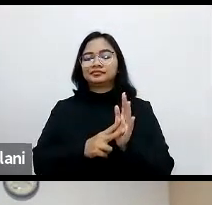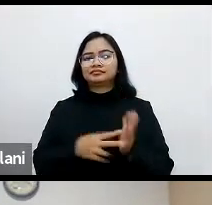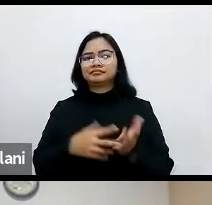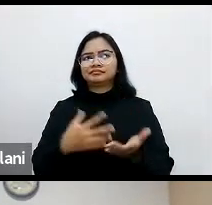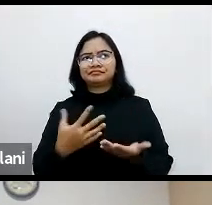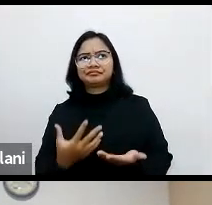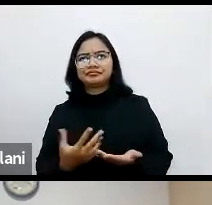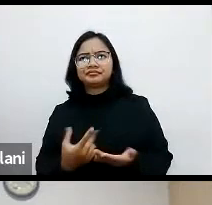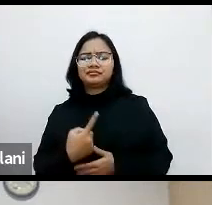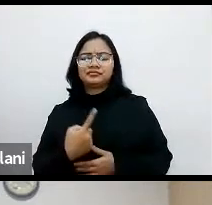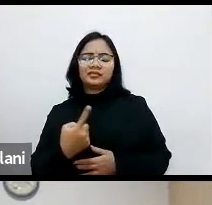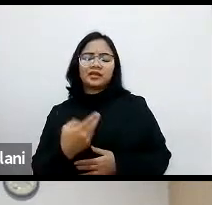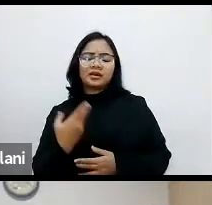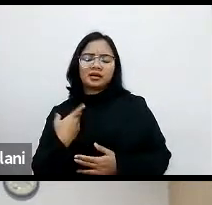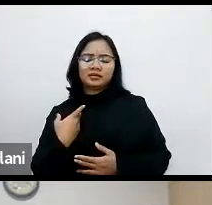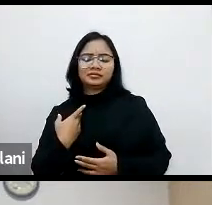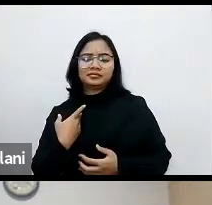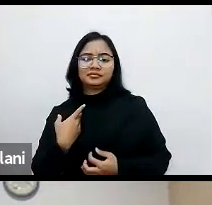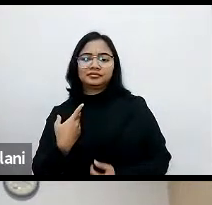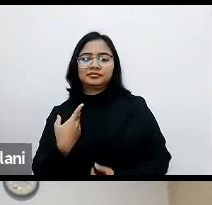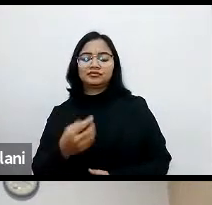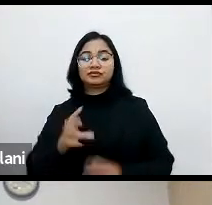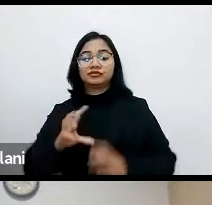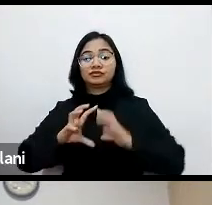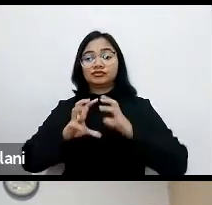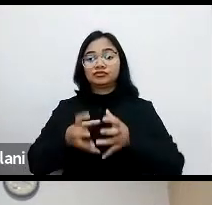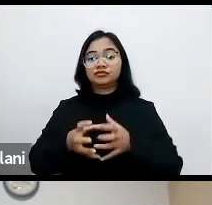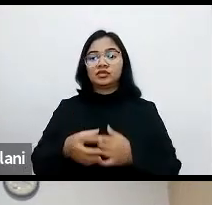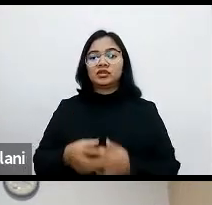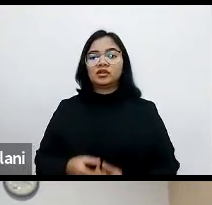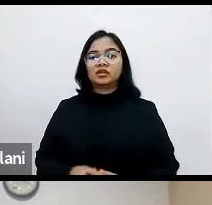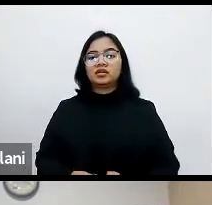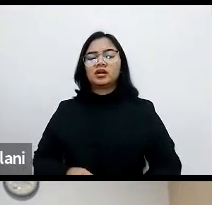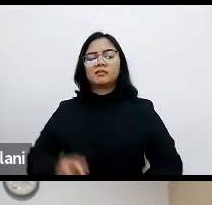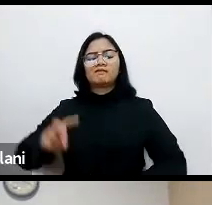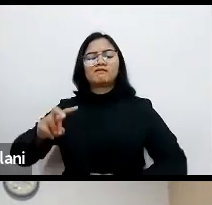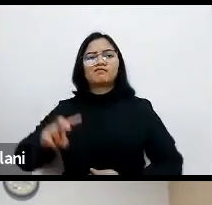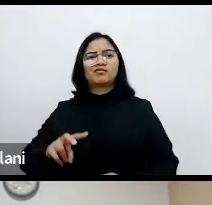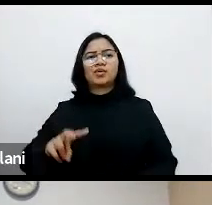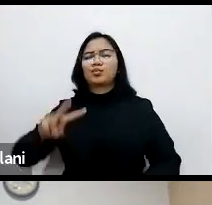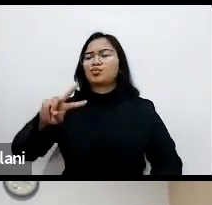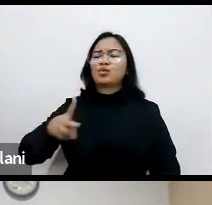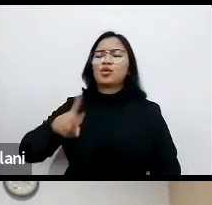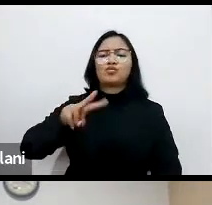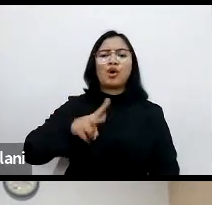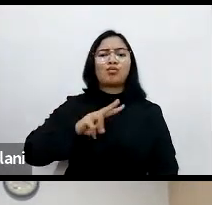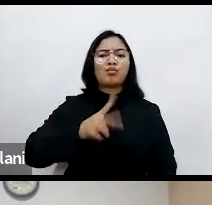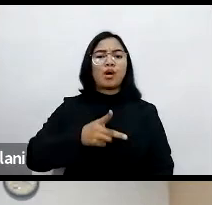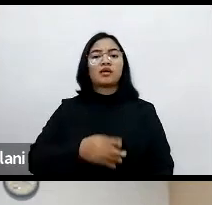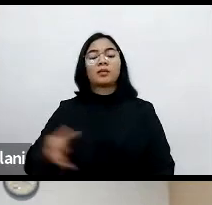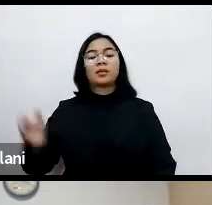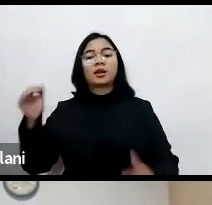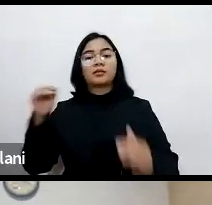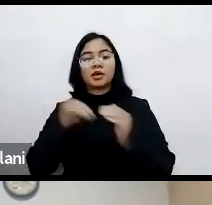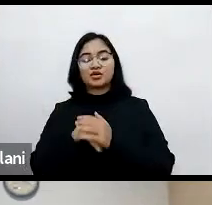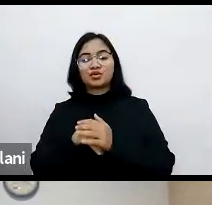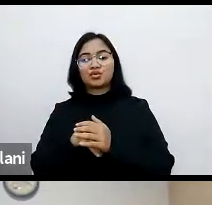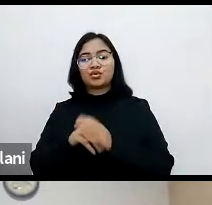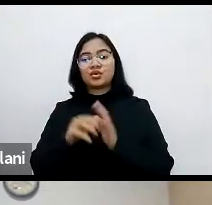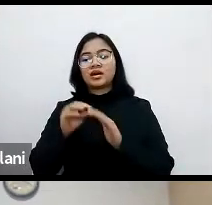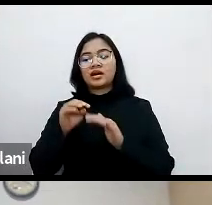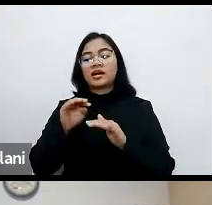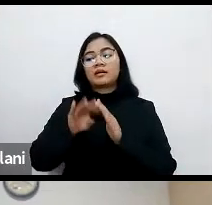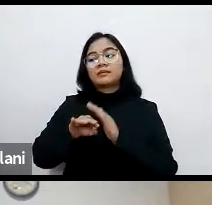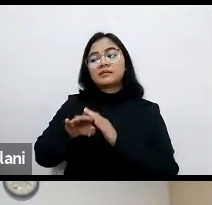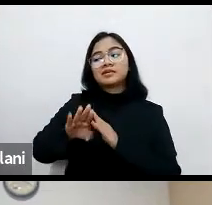Ya kita berada pada dunia yang sangat berubah gitu ya, termasuk dalam sisi kalau